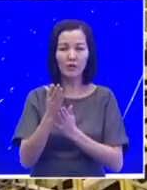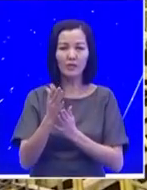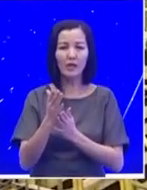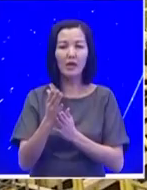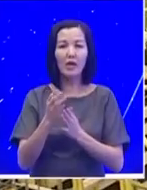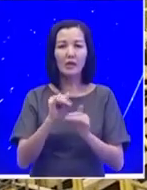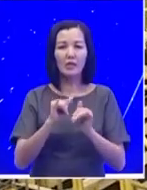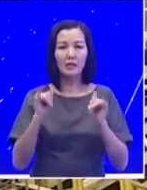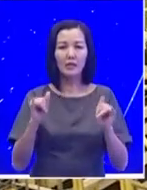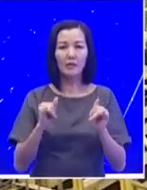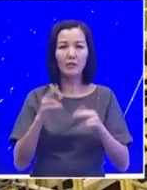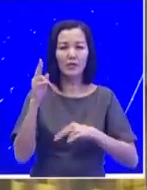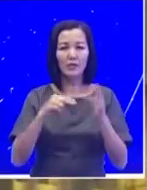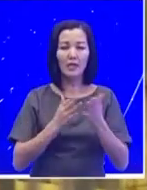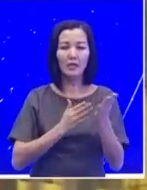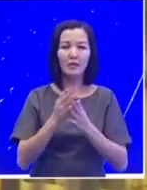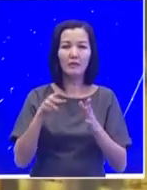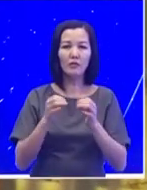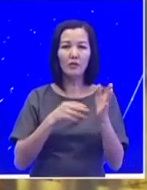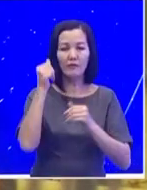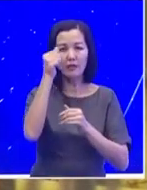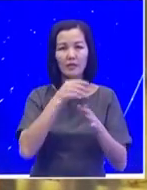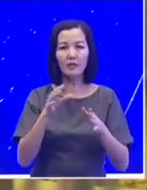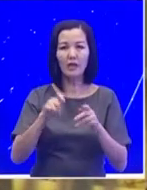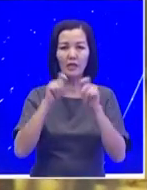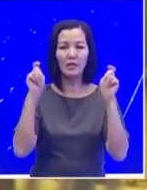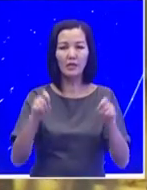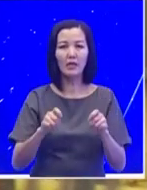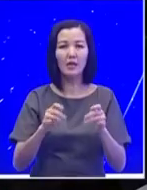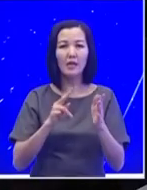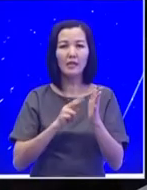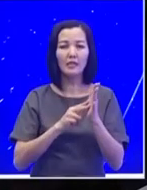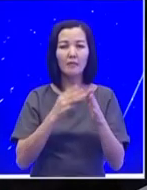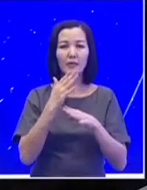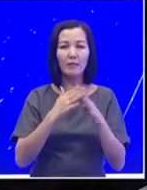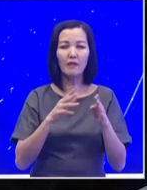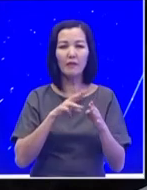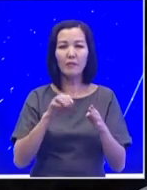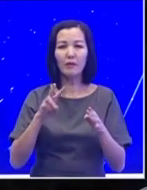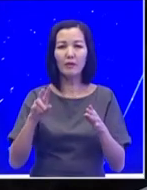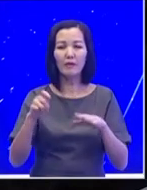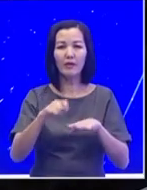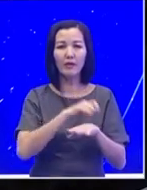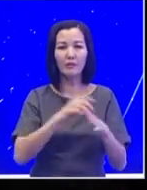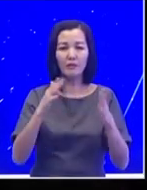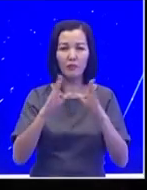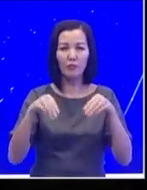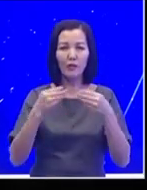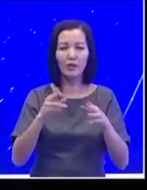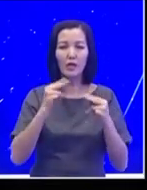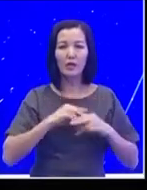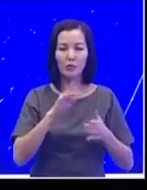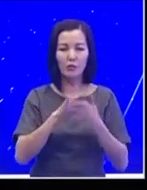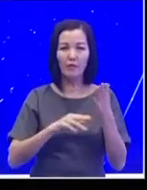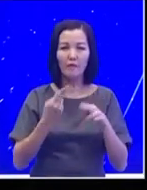Набирает обороты сфера строительства. В 2019-м ввели в эксплуатацию свыше 7,5 тысяч квадратных метров жилья. Работы